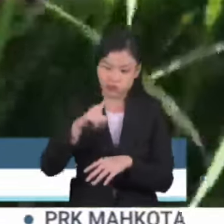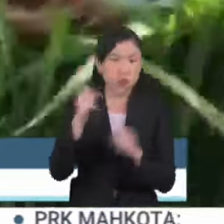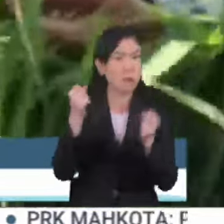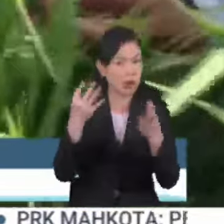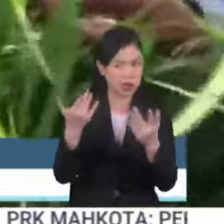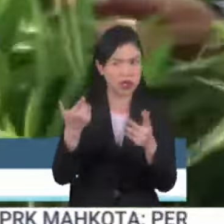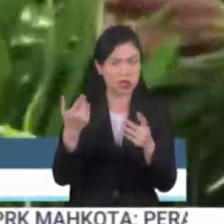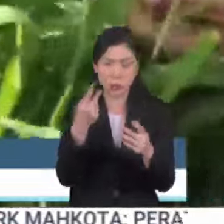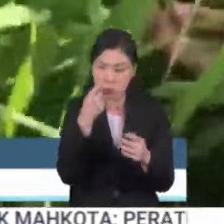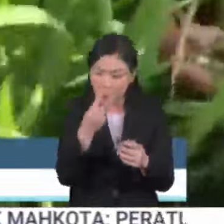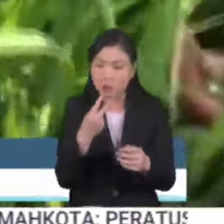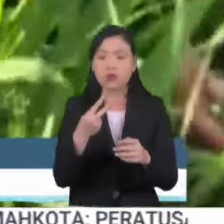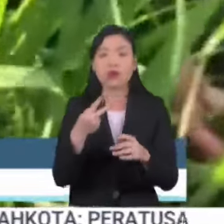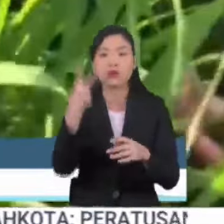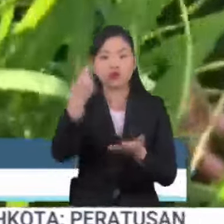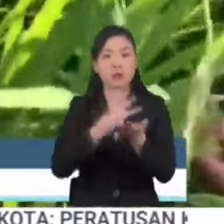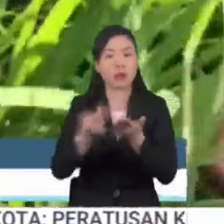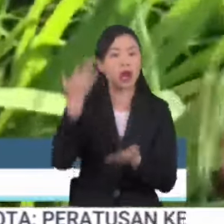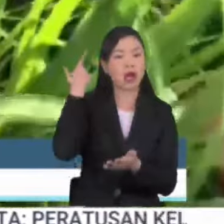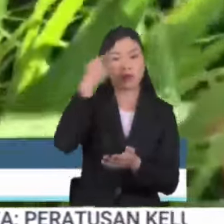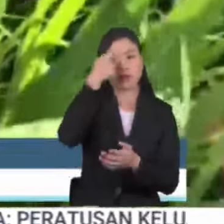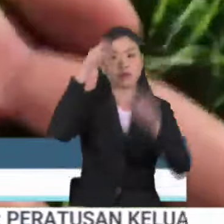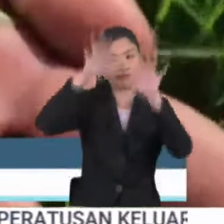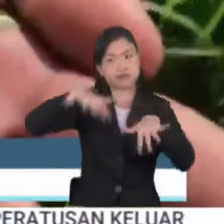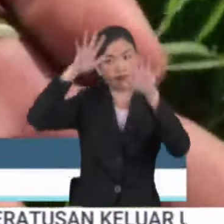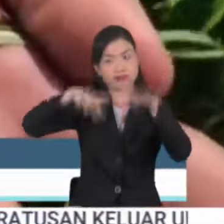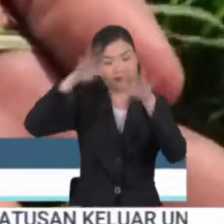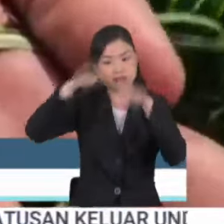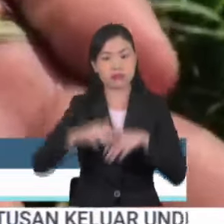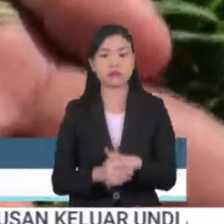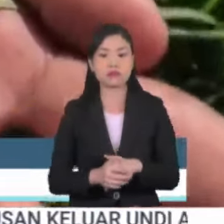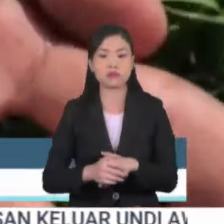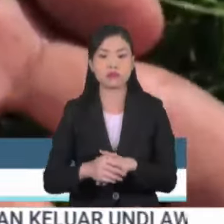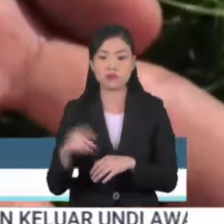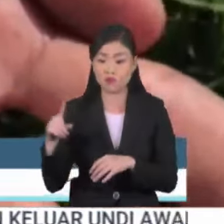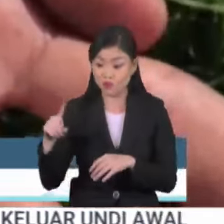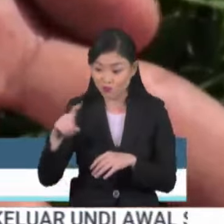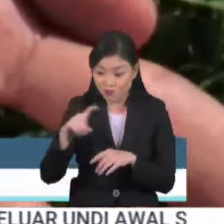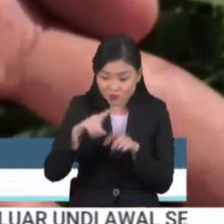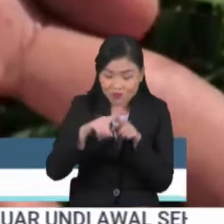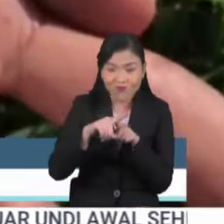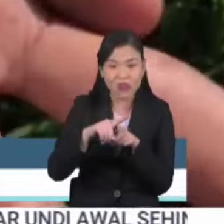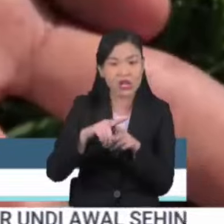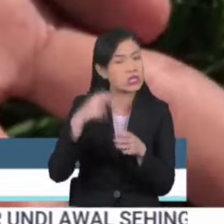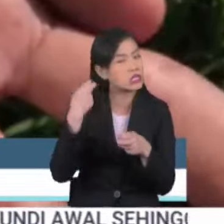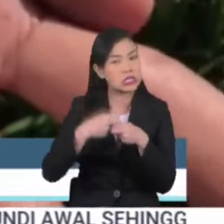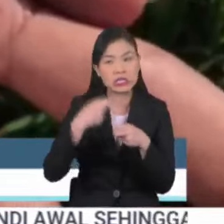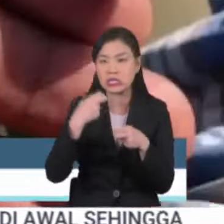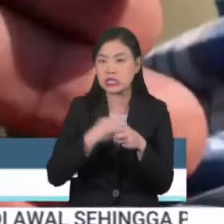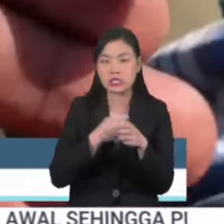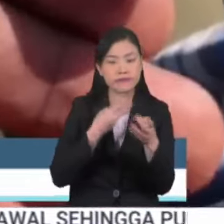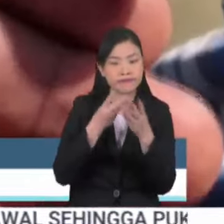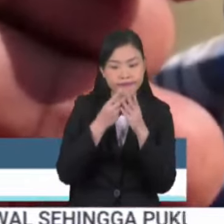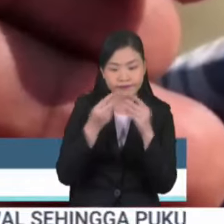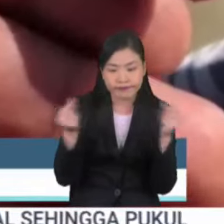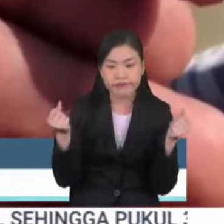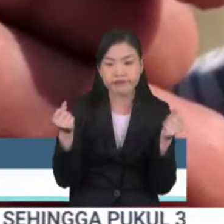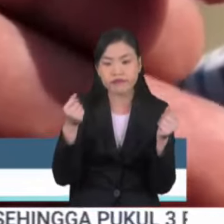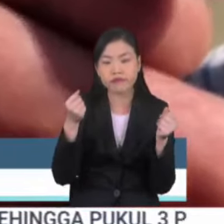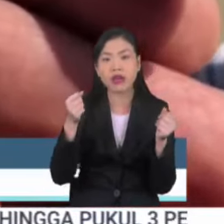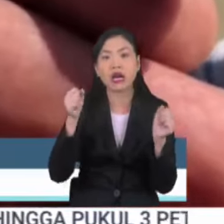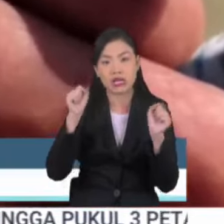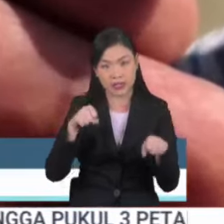dikesan sejak 2 minggu lalu selepas hujan lebat berserta angin. Serangan ulat ini sukar ditangani menyebabkan mereka mengalami